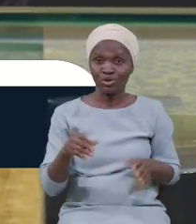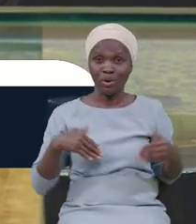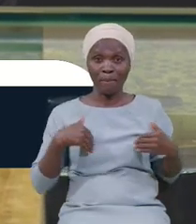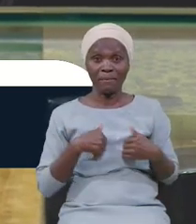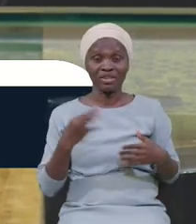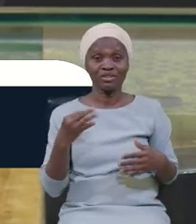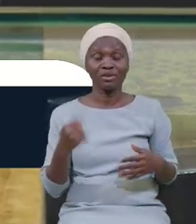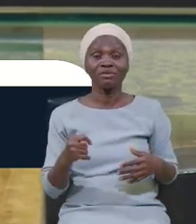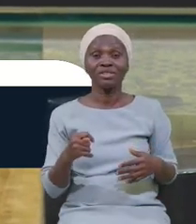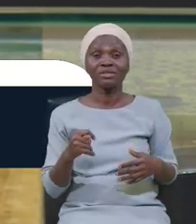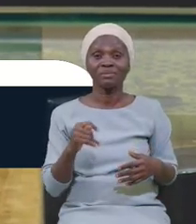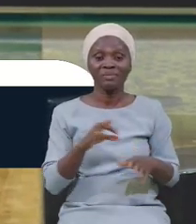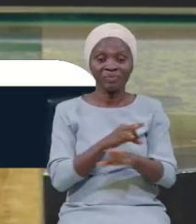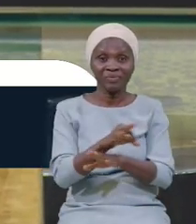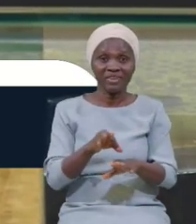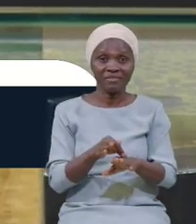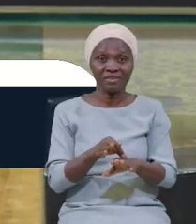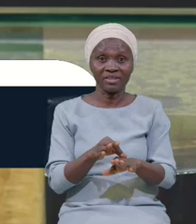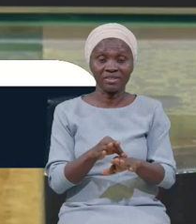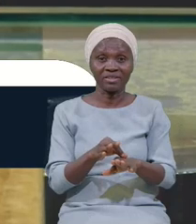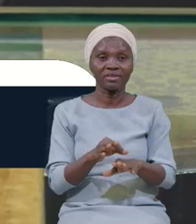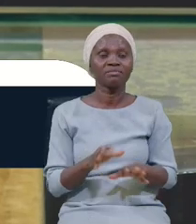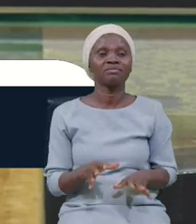plaines du désert reverdiront,